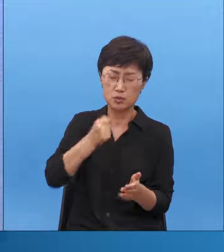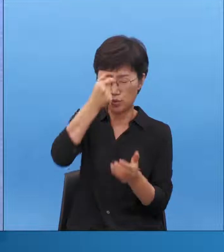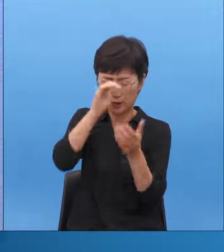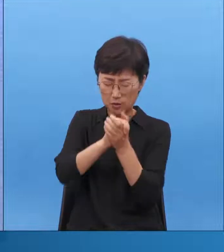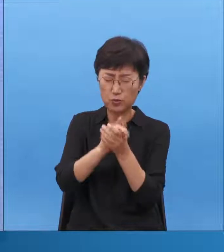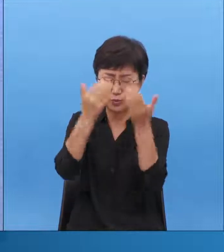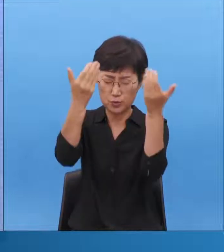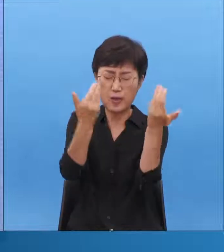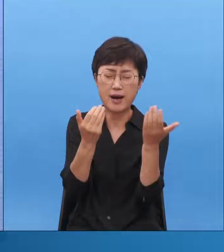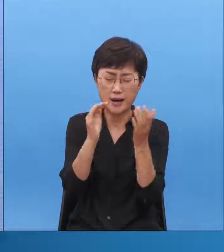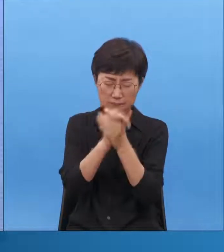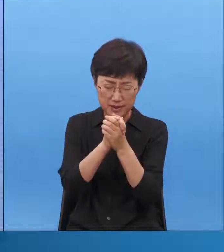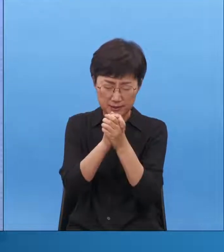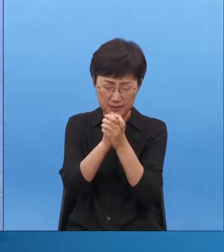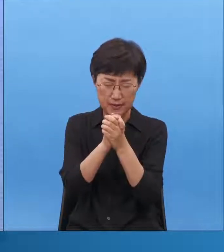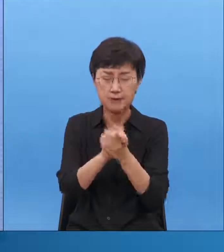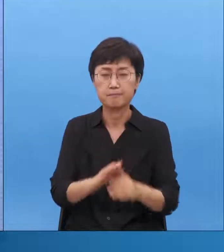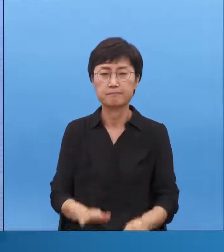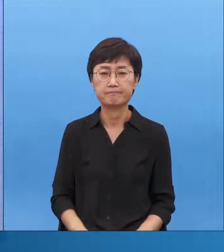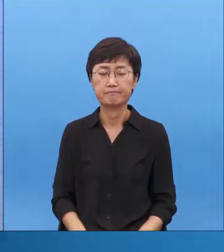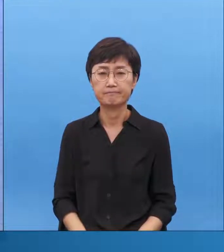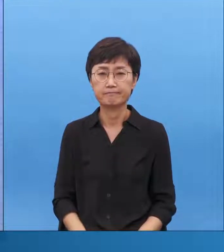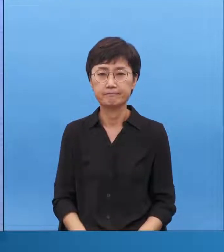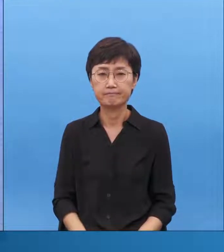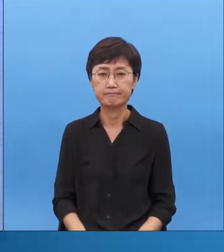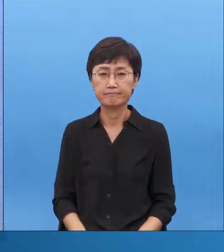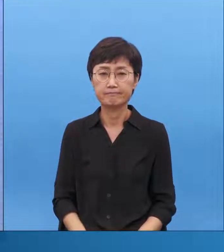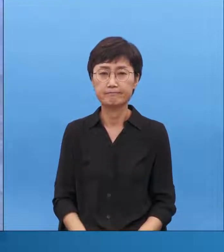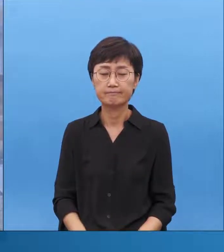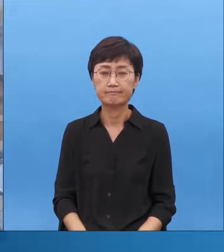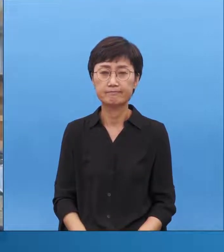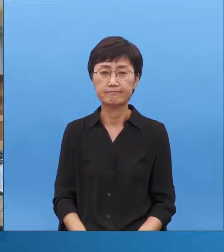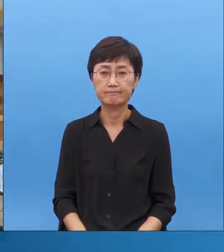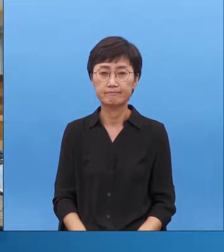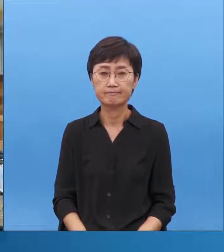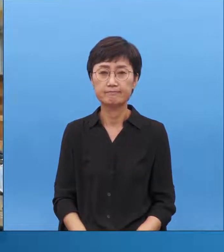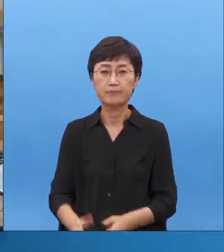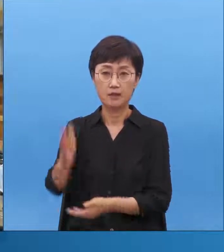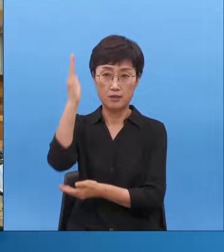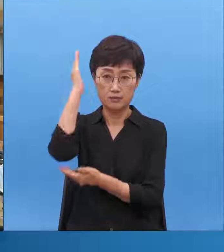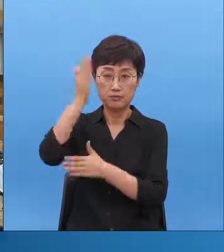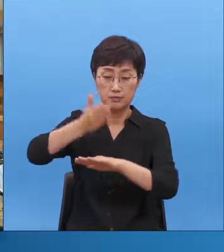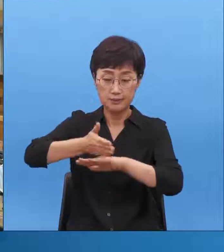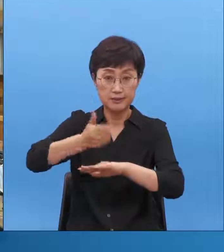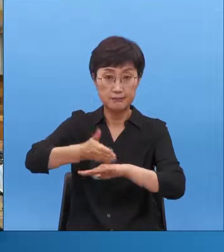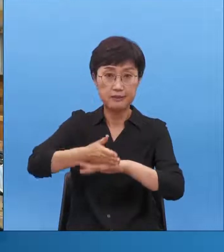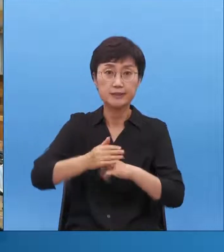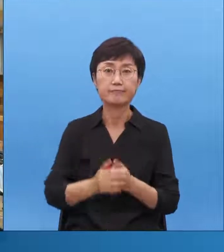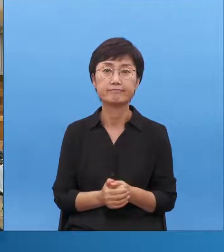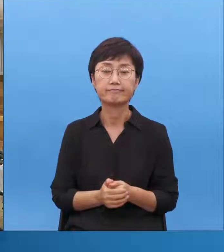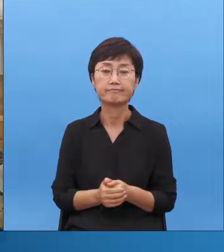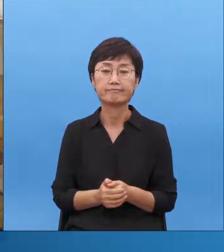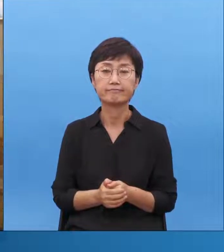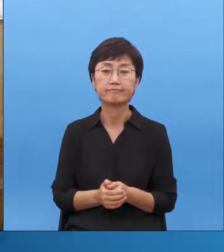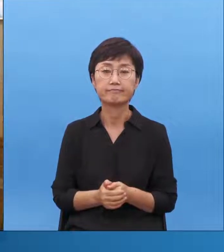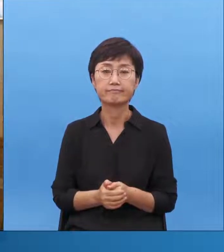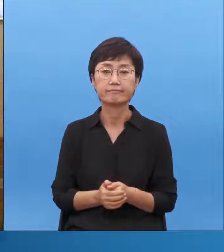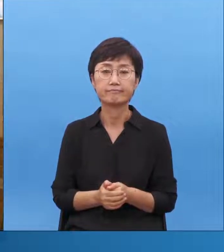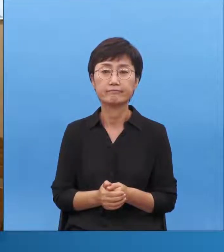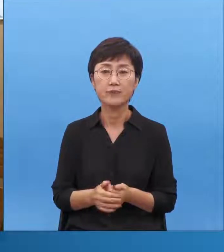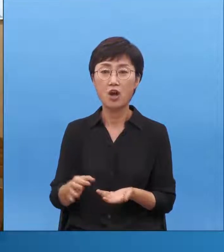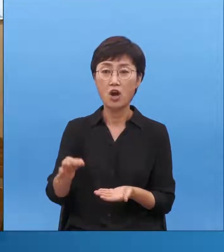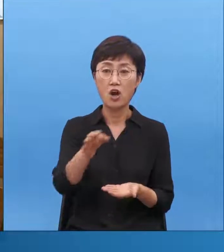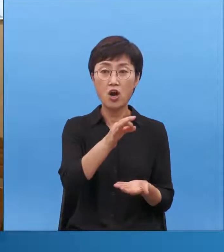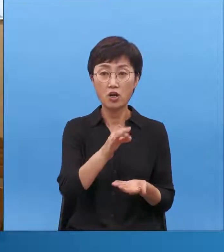Jesus Christ's name we pray. 아멘. Amen. 아멘. 말씀 감사합니다. Thank you for the word. 우리